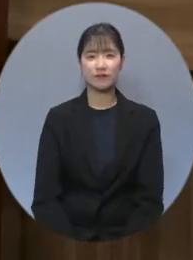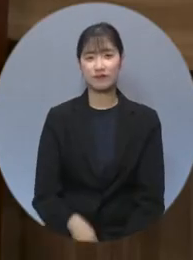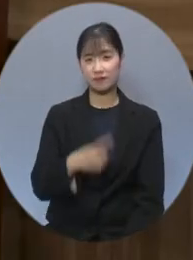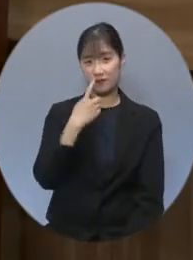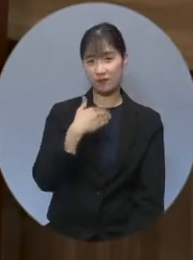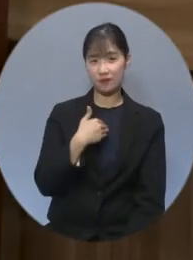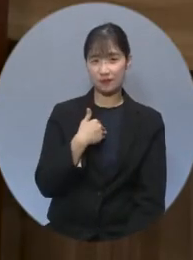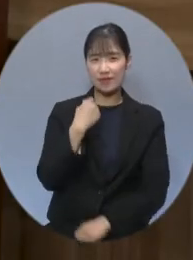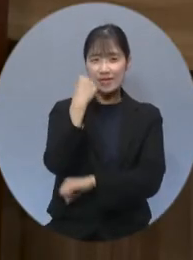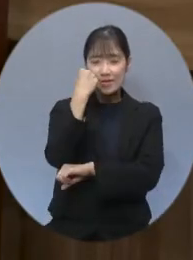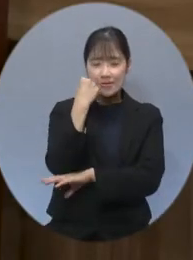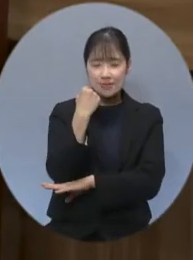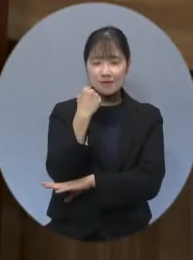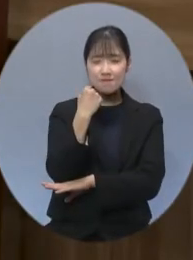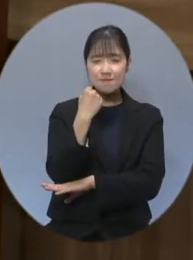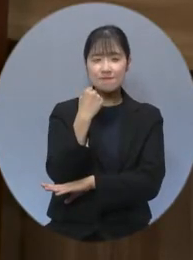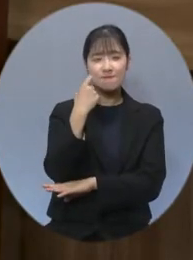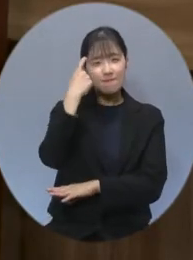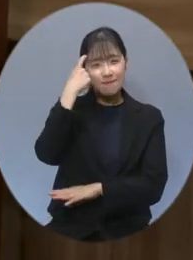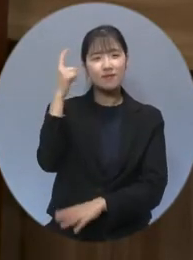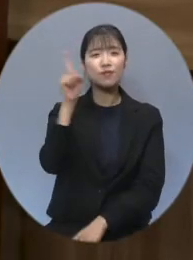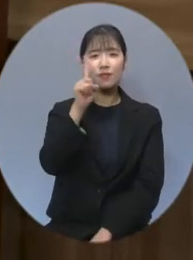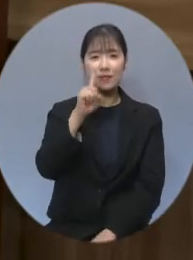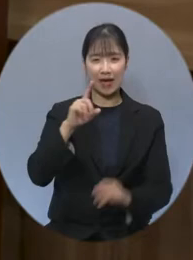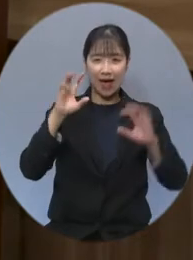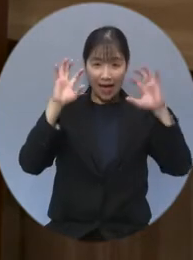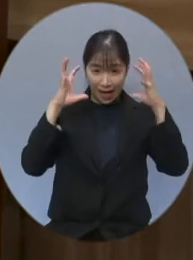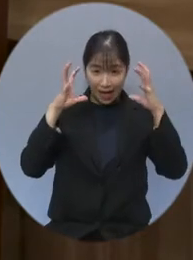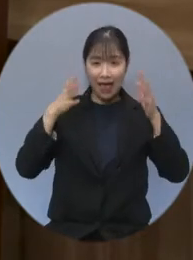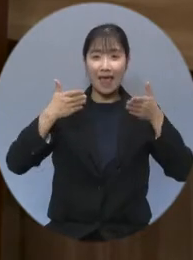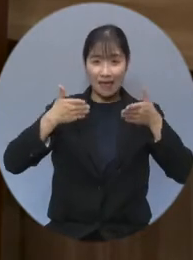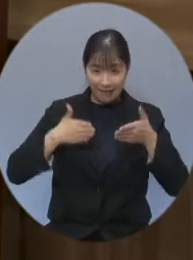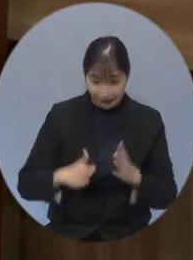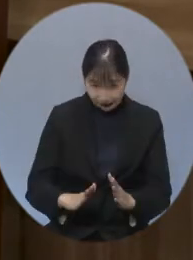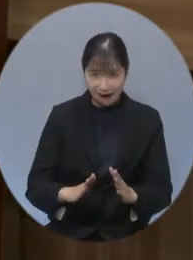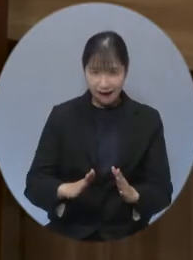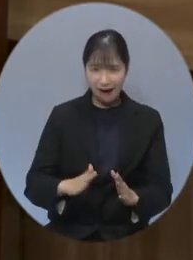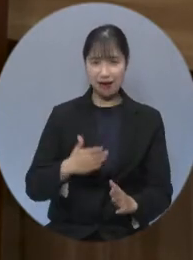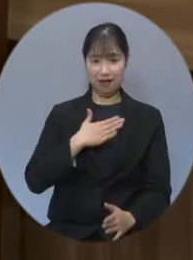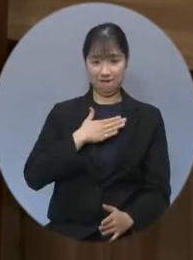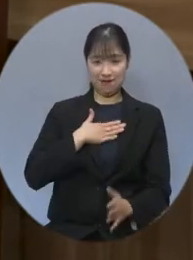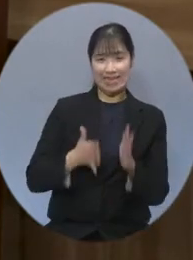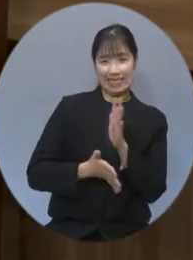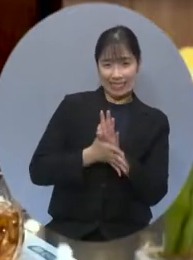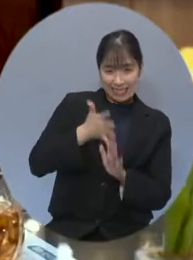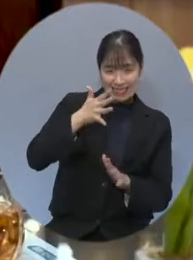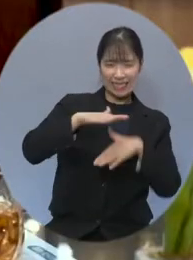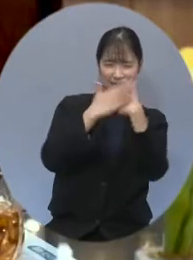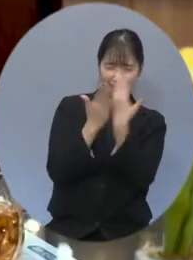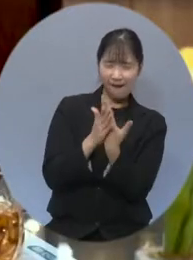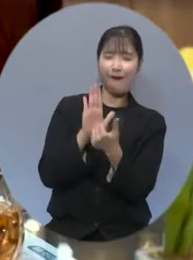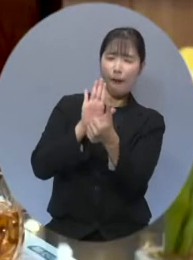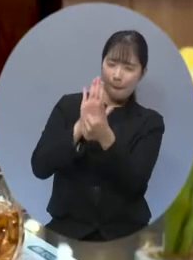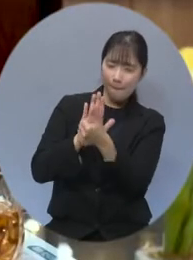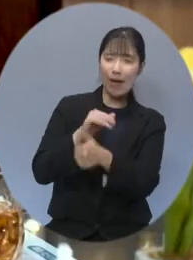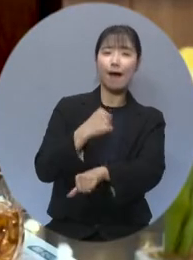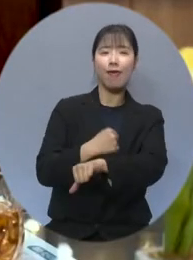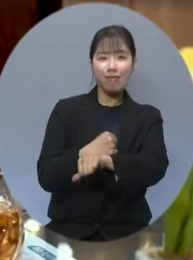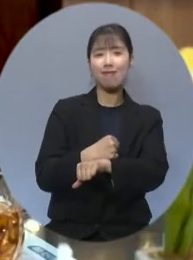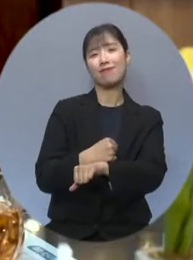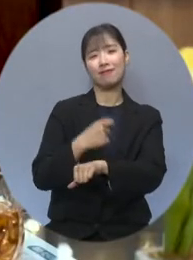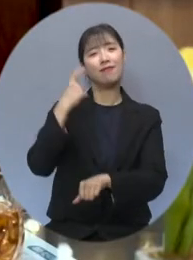저희는 그 기본 모토가 아이를 낳기만 하십시오. 그럼 익산시가 키워주겠습니다. 그 초등